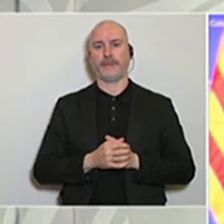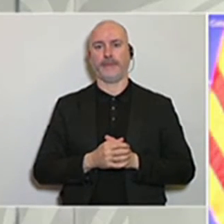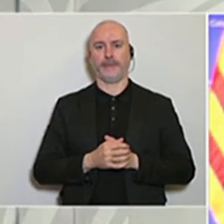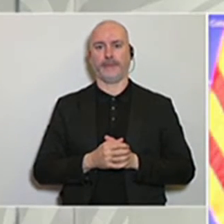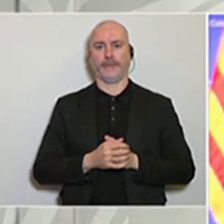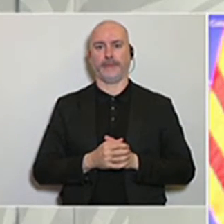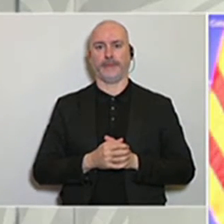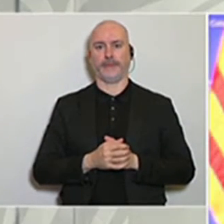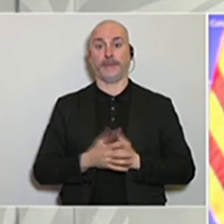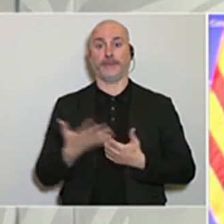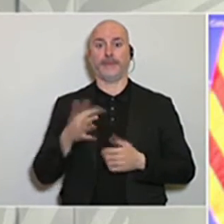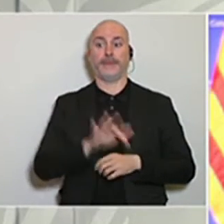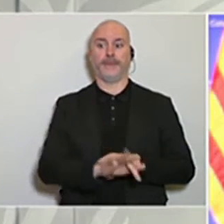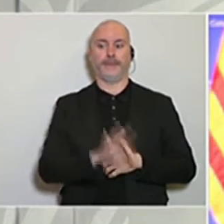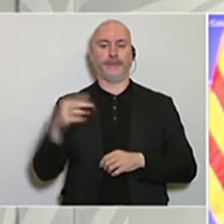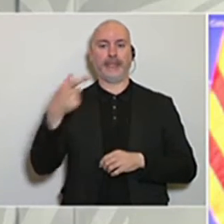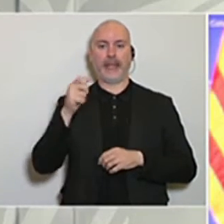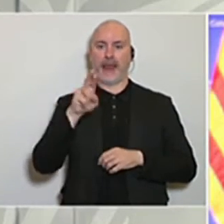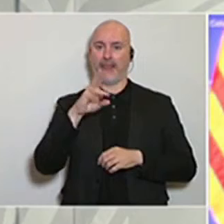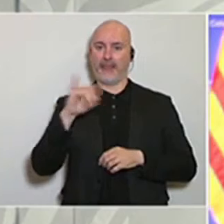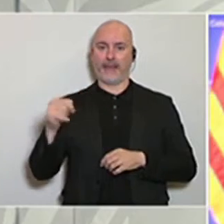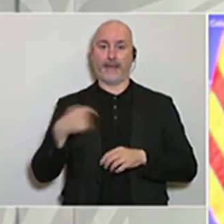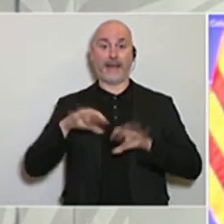Té la paraula Elena García, de Ràdio 4.